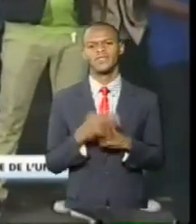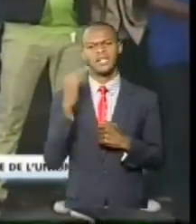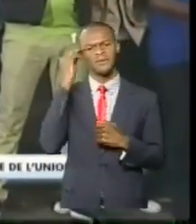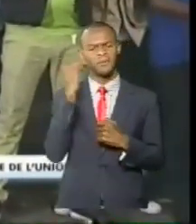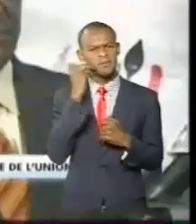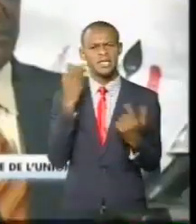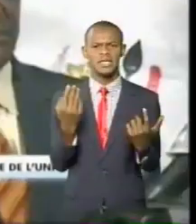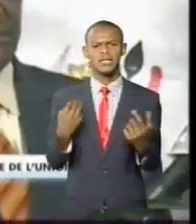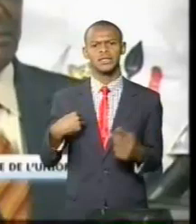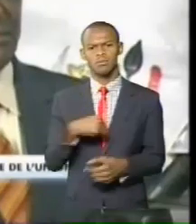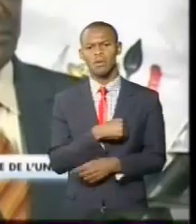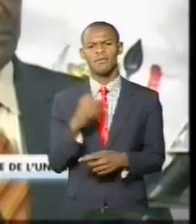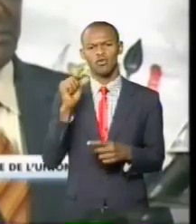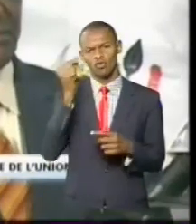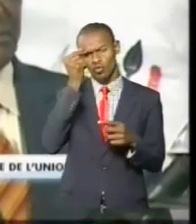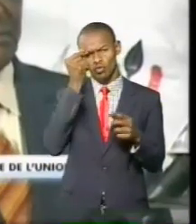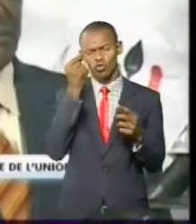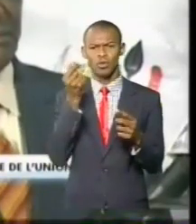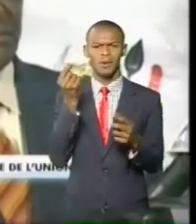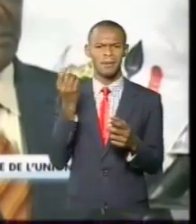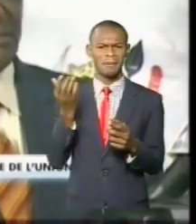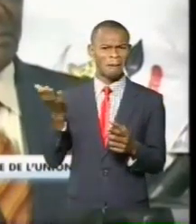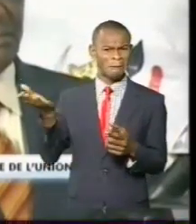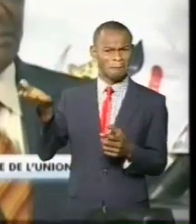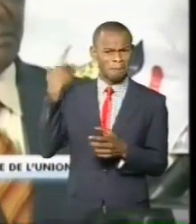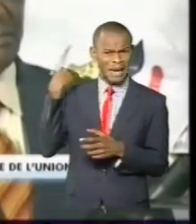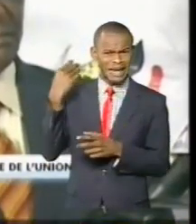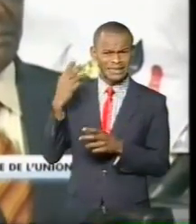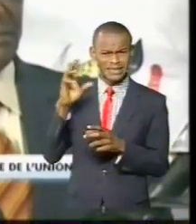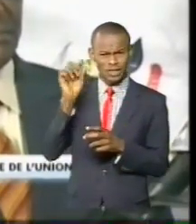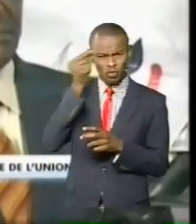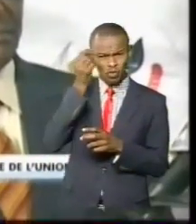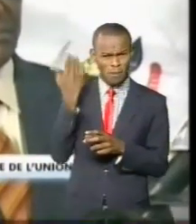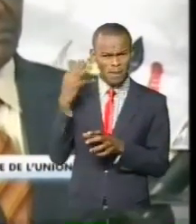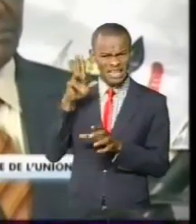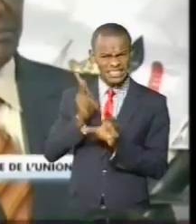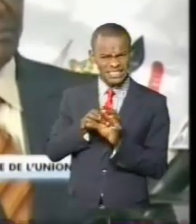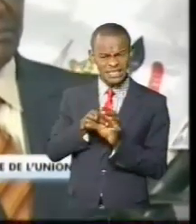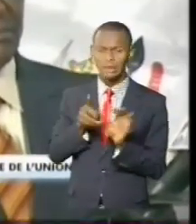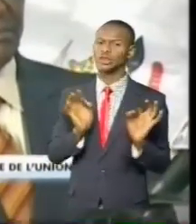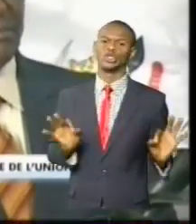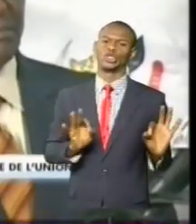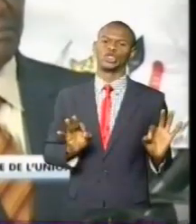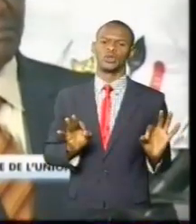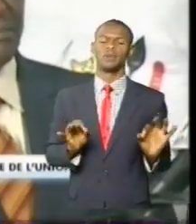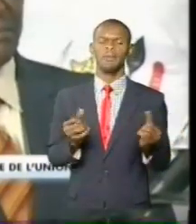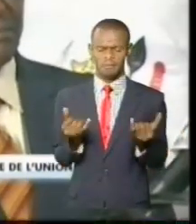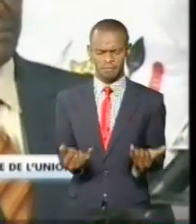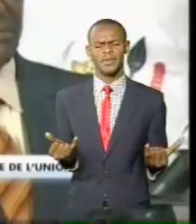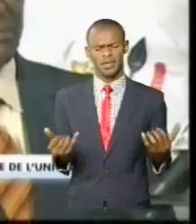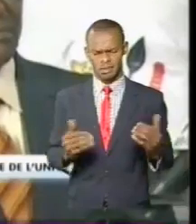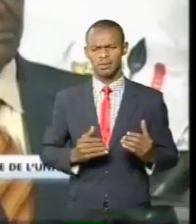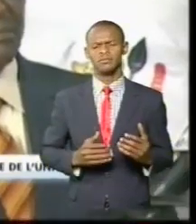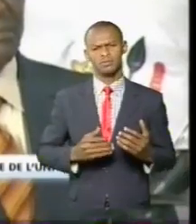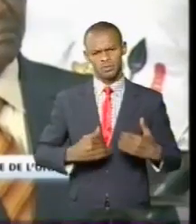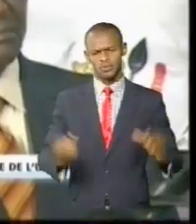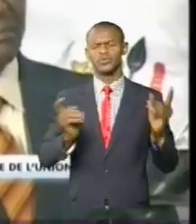Les membres du gouvernement qui n'ont jamais été ministres dans le gouvernement de la